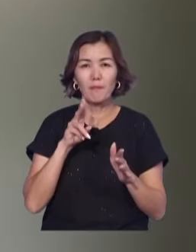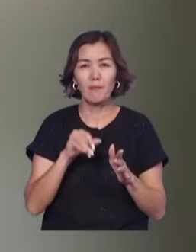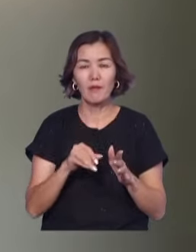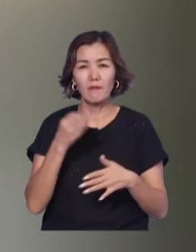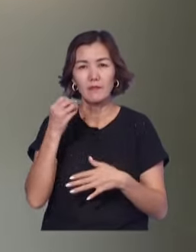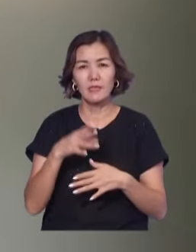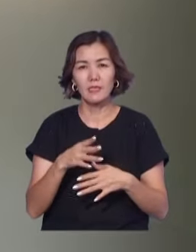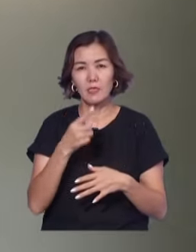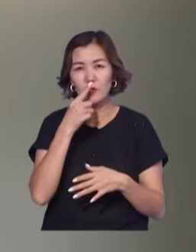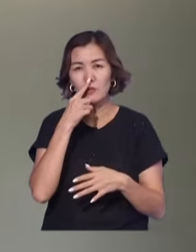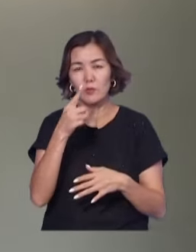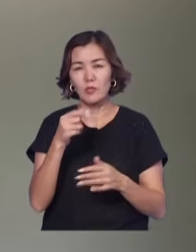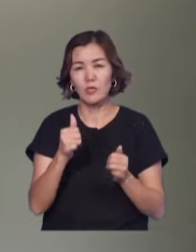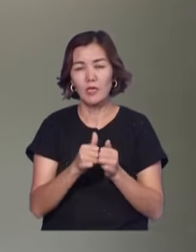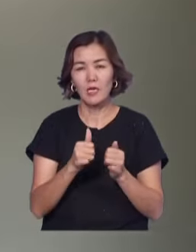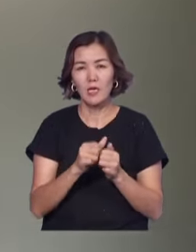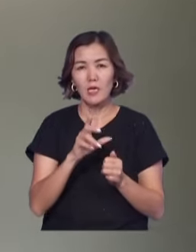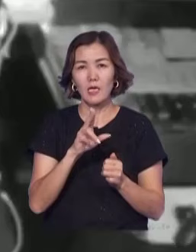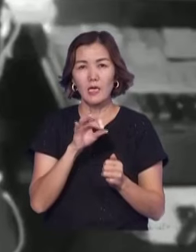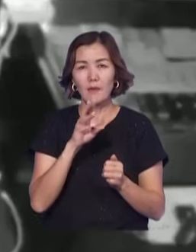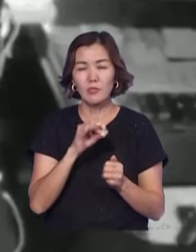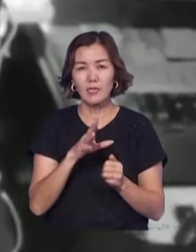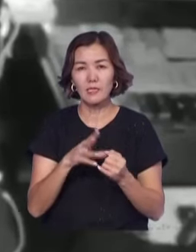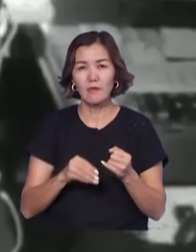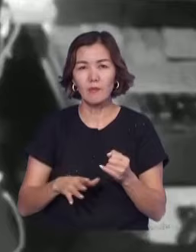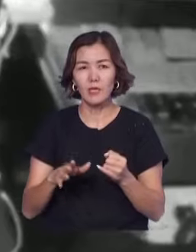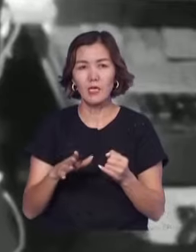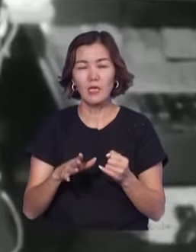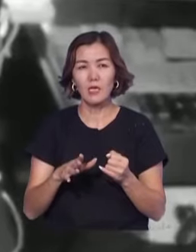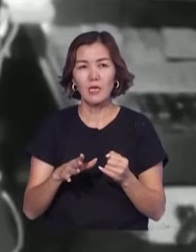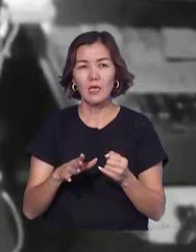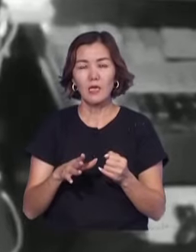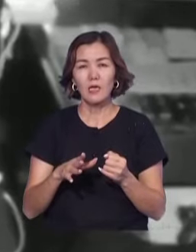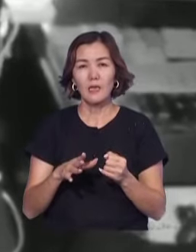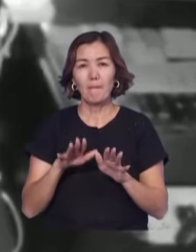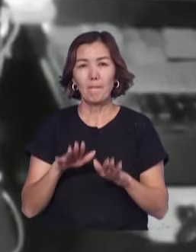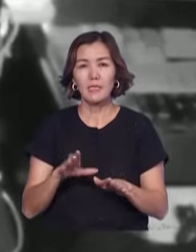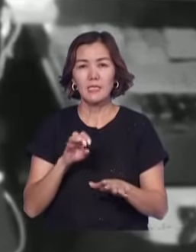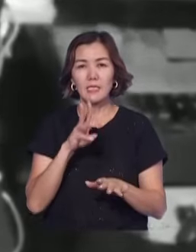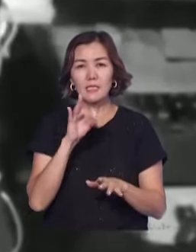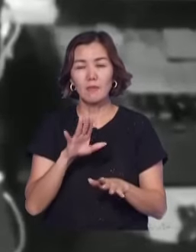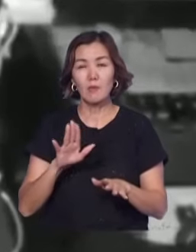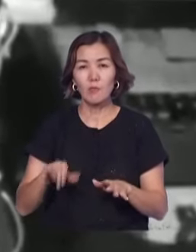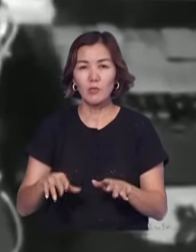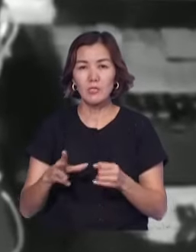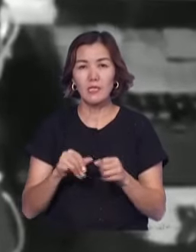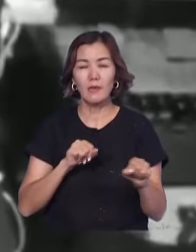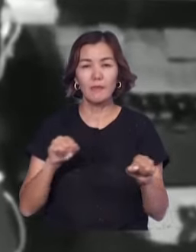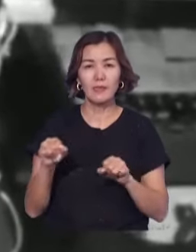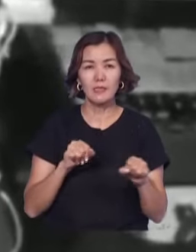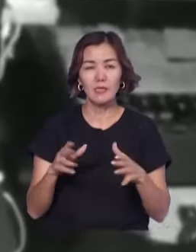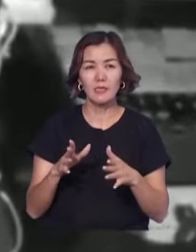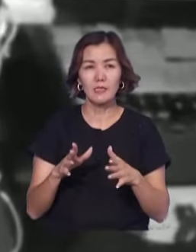находится в сотне километров от столицы Камчатского края и крупной военно-морской базы. Как сообщают местные СМИ, после основного толчка последовала